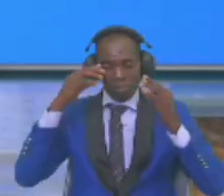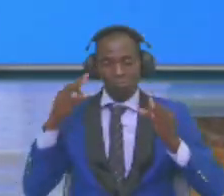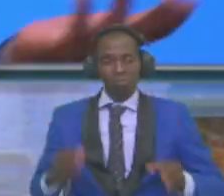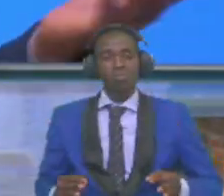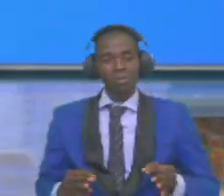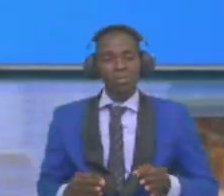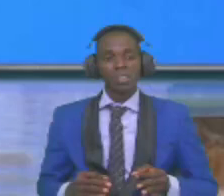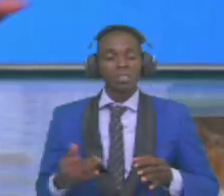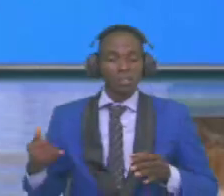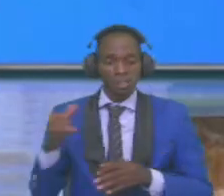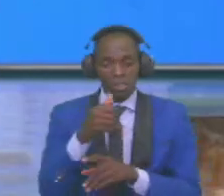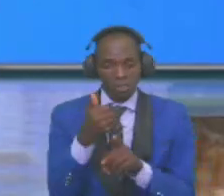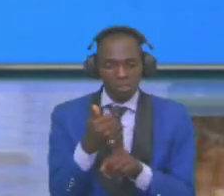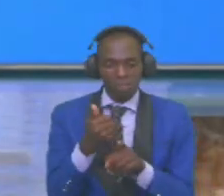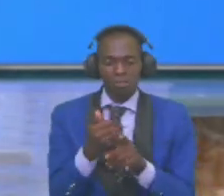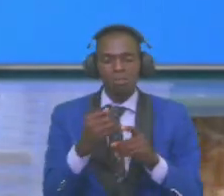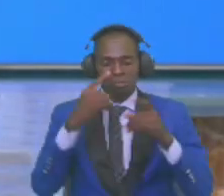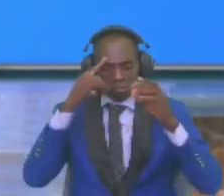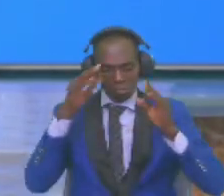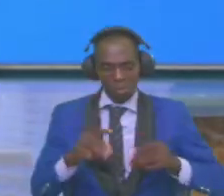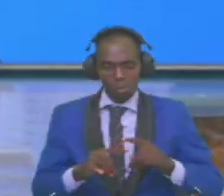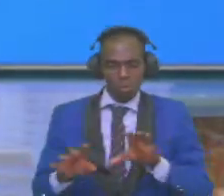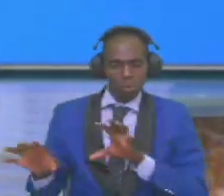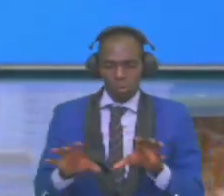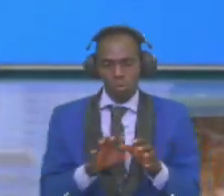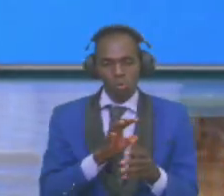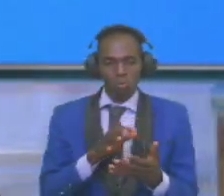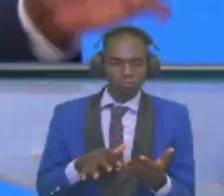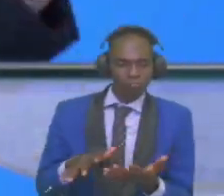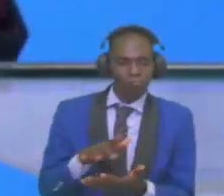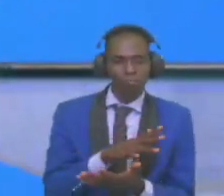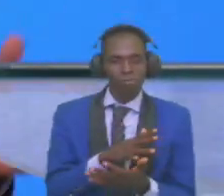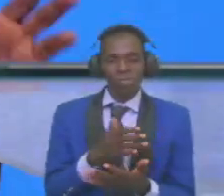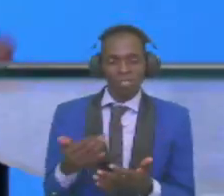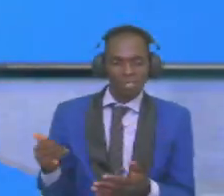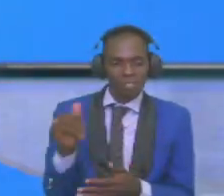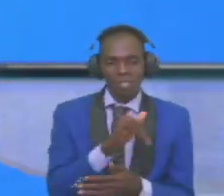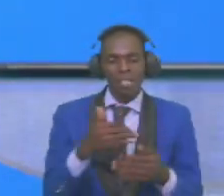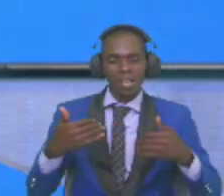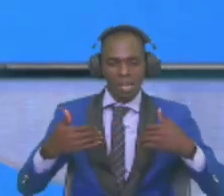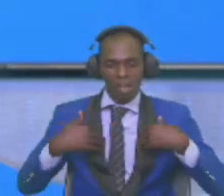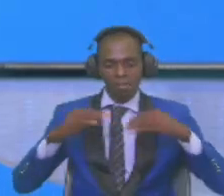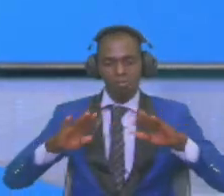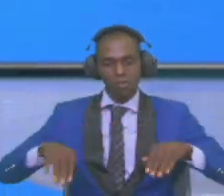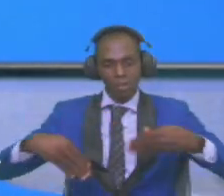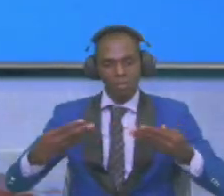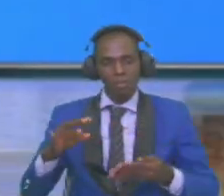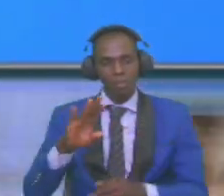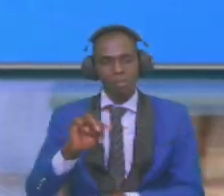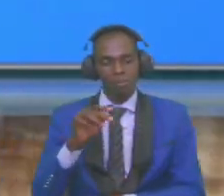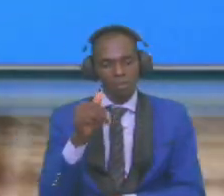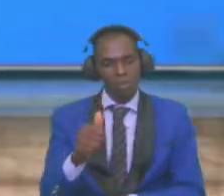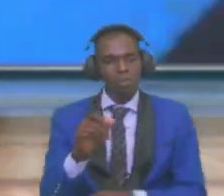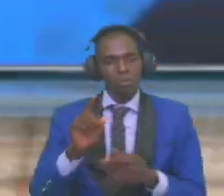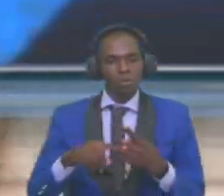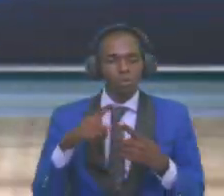ya personne qui les a forcé volontairement ils ont fait ceci et qu'elle s'est dévoué au